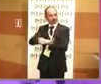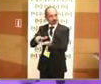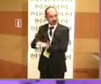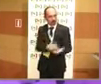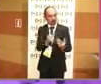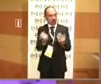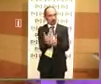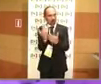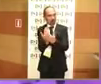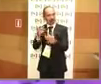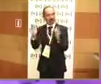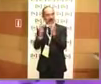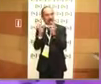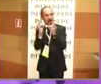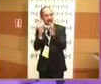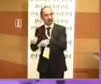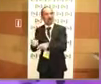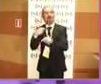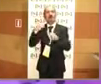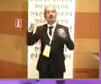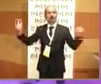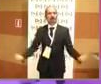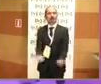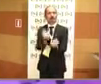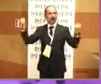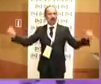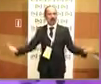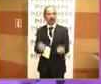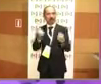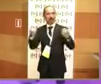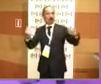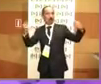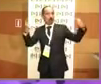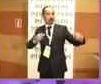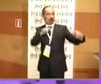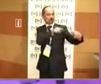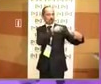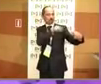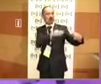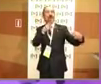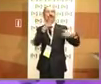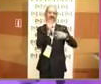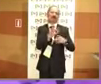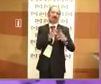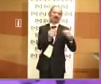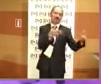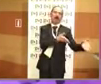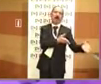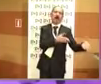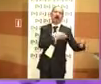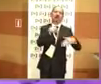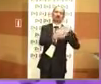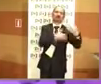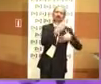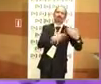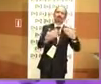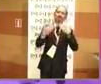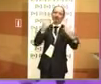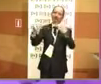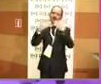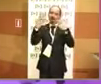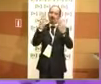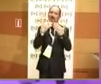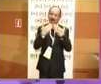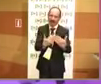consensi dobbiamo passare dalla propaganda, dall'opposizione che va fatta, e io ringrazio chi la sta facendo anche nel